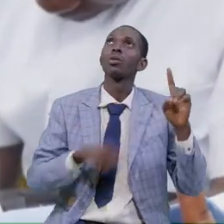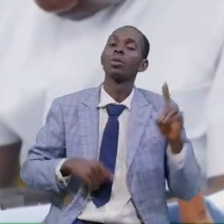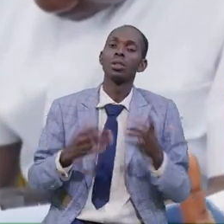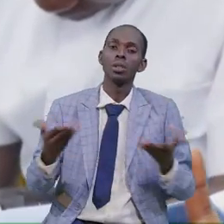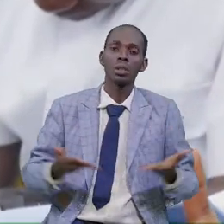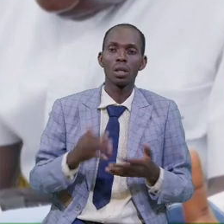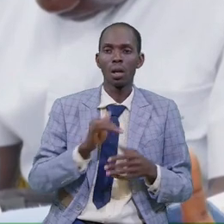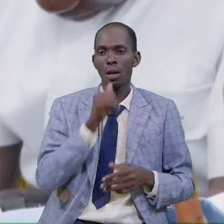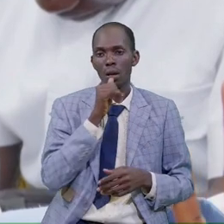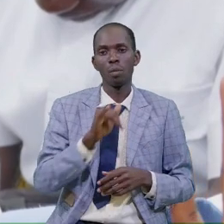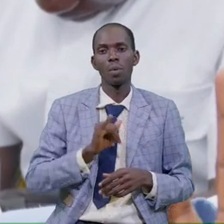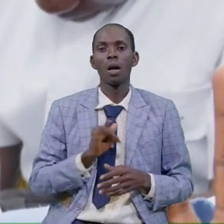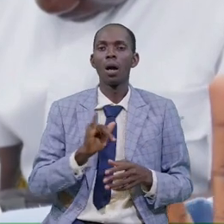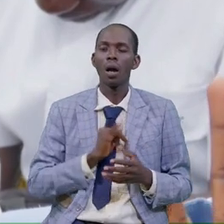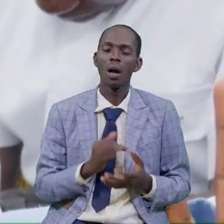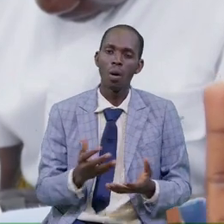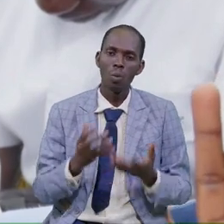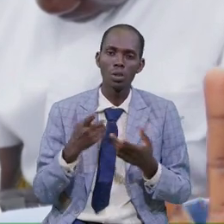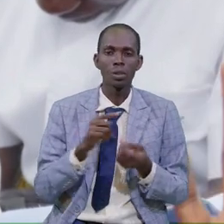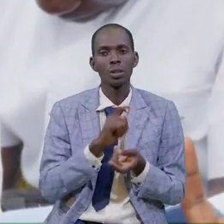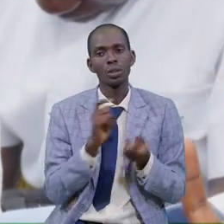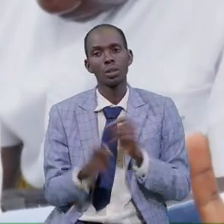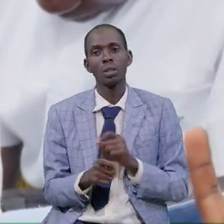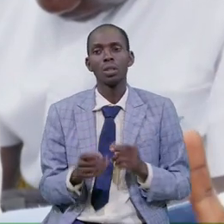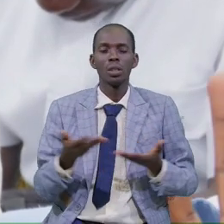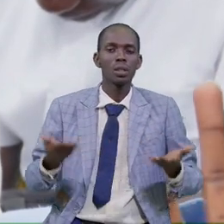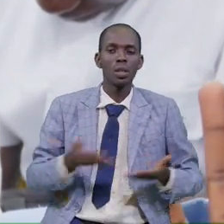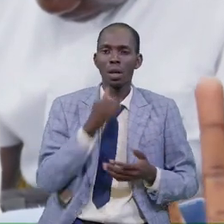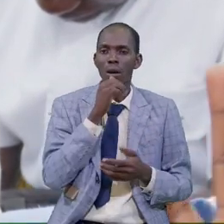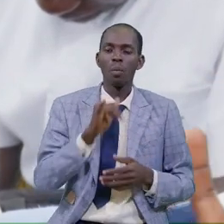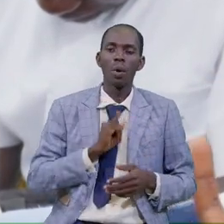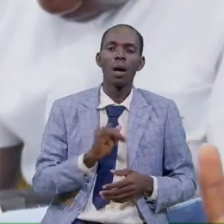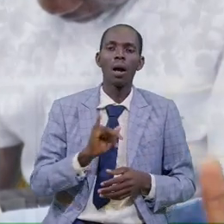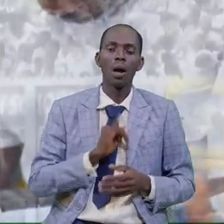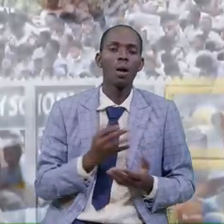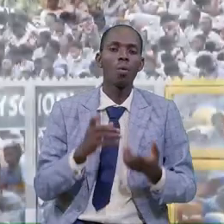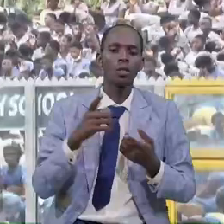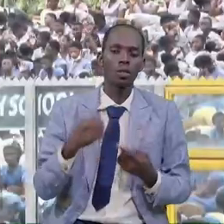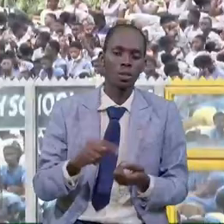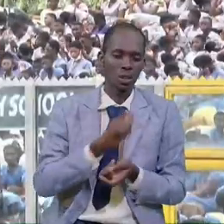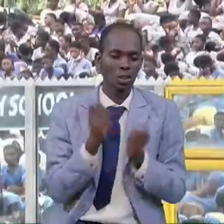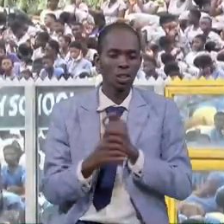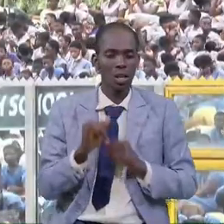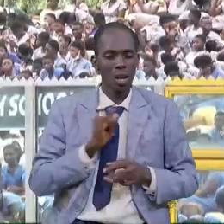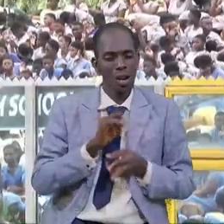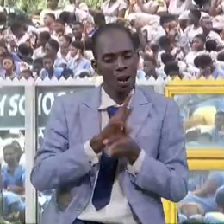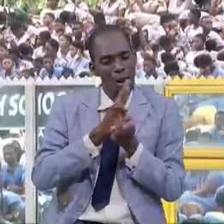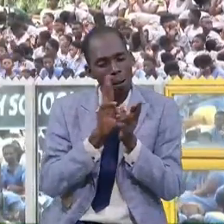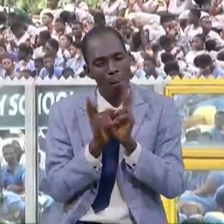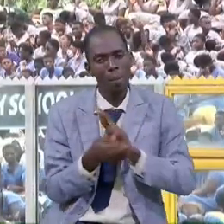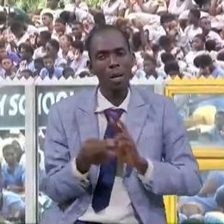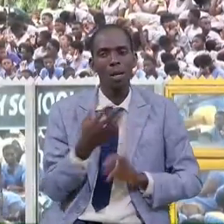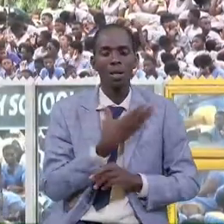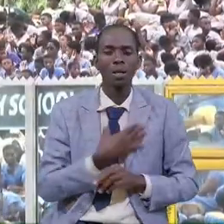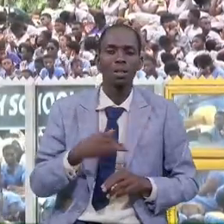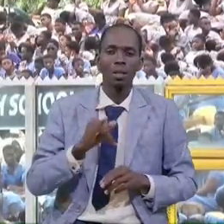le changement. Me voici. Je veux la transformation. Me voici. Je me repens et je reviens. Et je